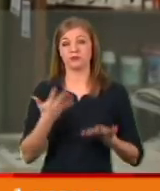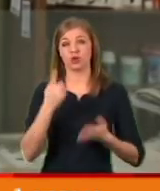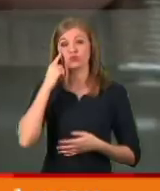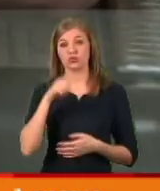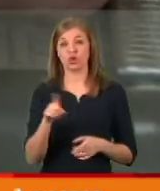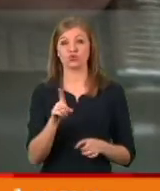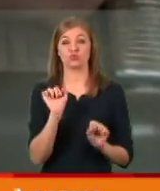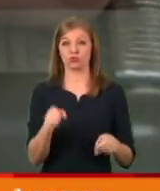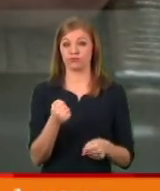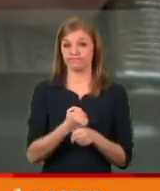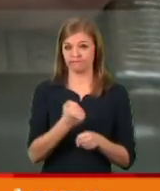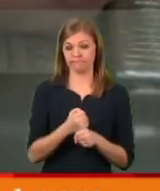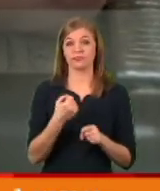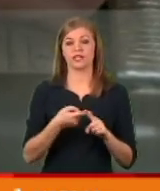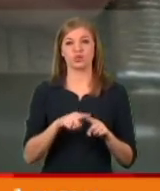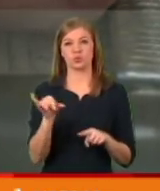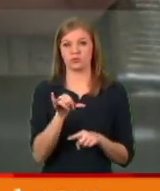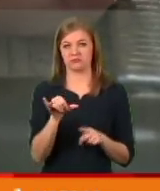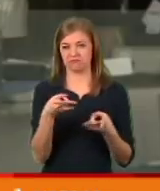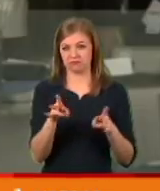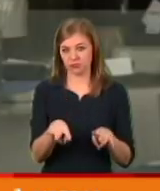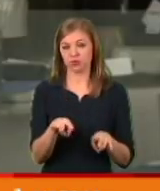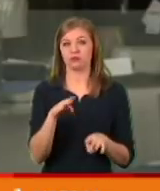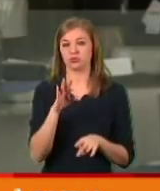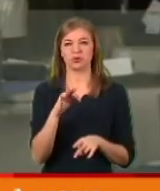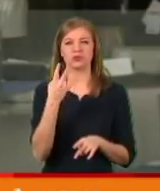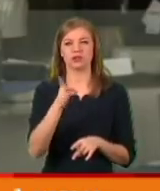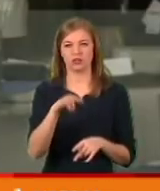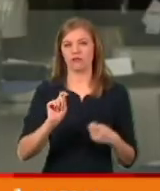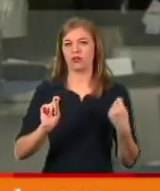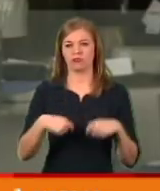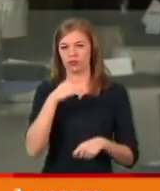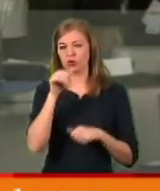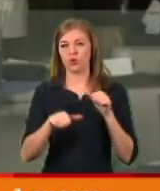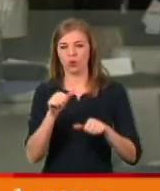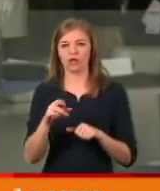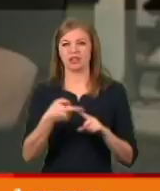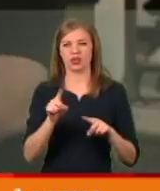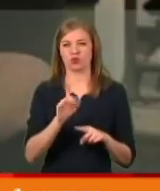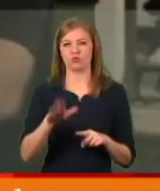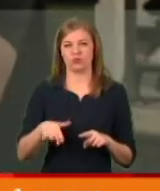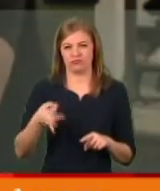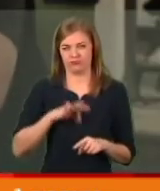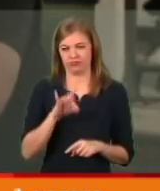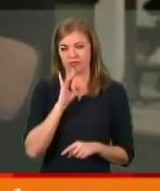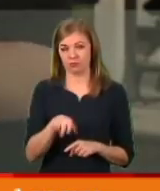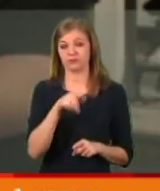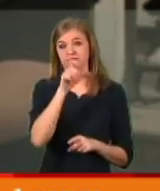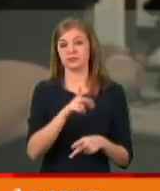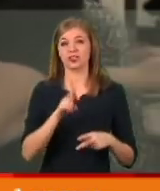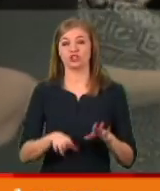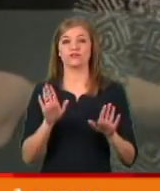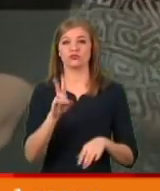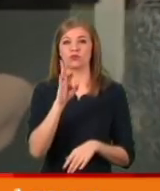знаєш, що робитимеш, і для цього університет не потрібен, не варто марнувати роки на те, що не знадобиться. Райан закінчив